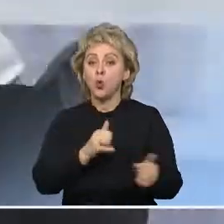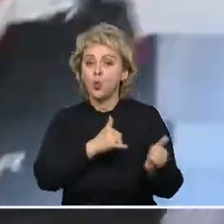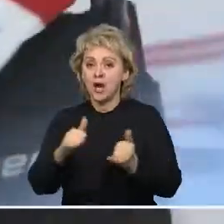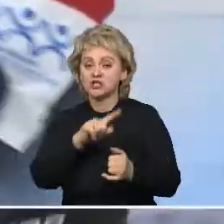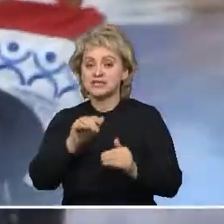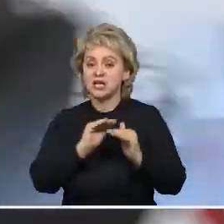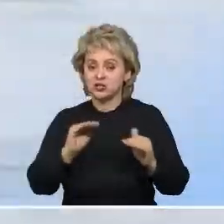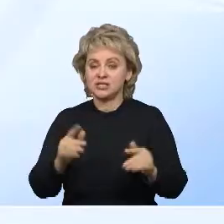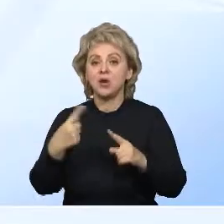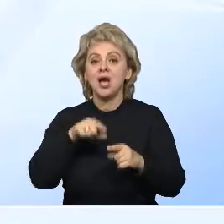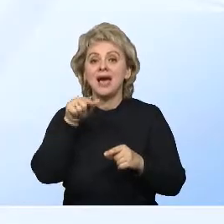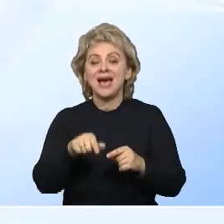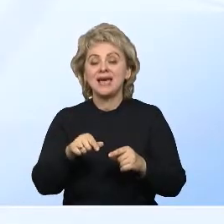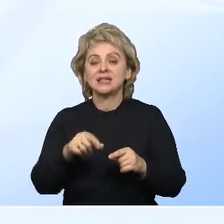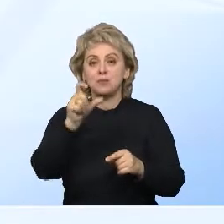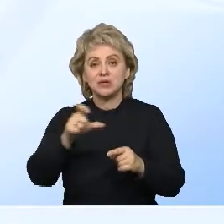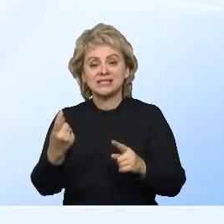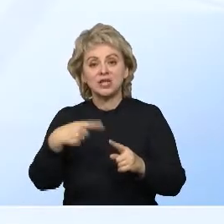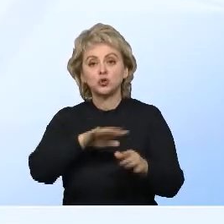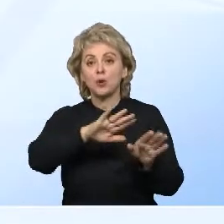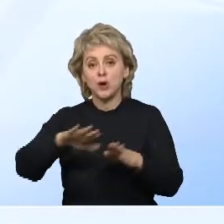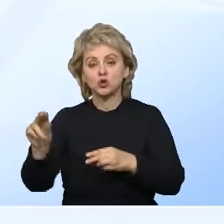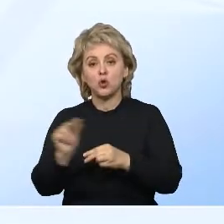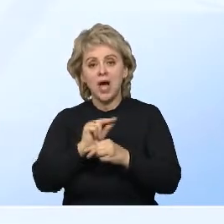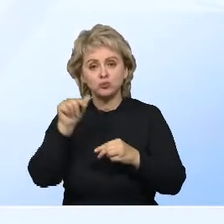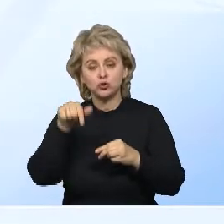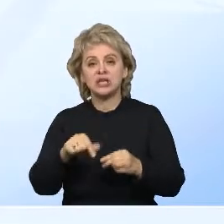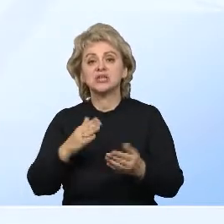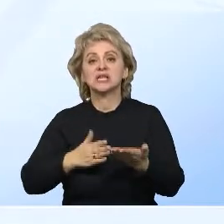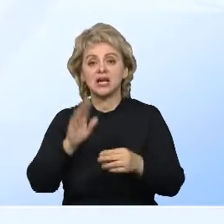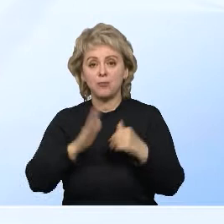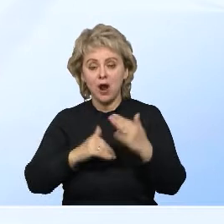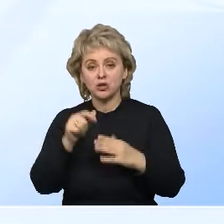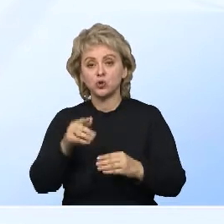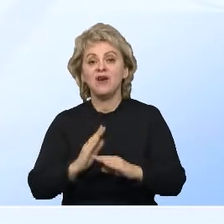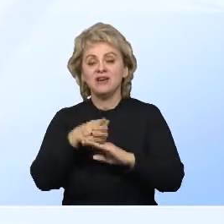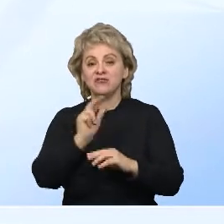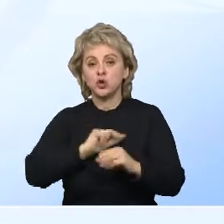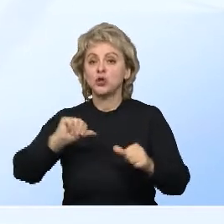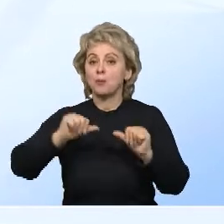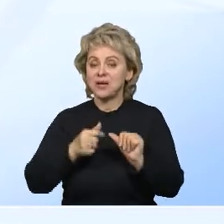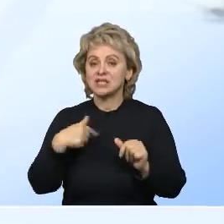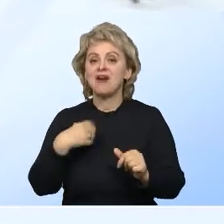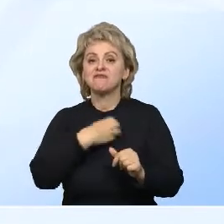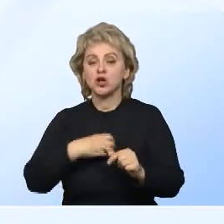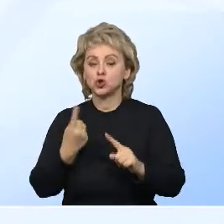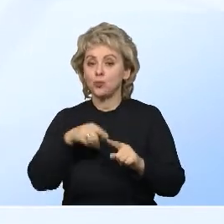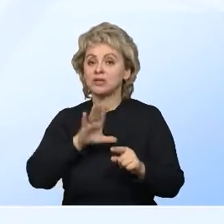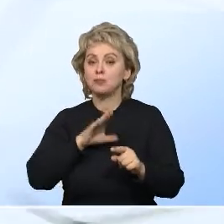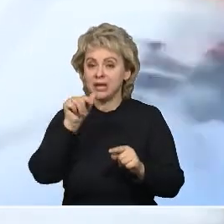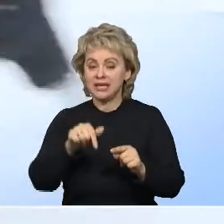детьми. Это персонал, который прошел обучение, стажировку и выходит на работу постоянно. Нам важно, чтобы это